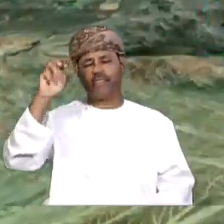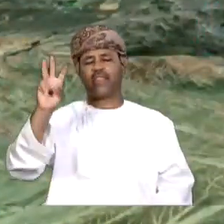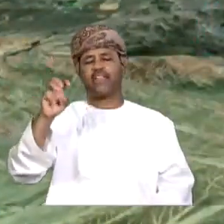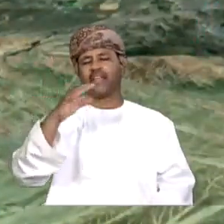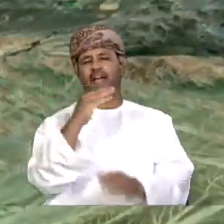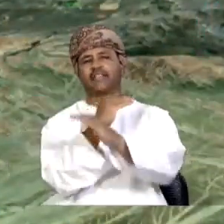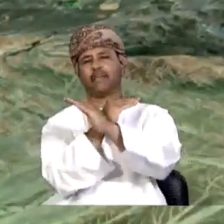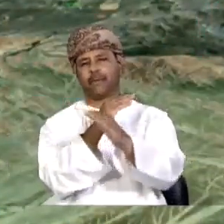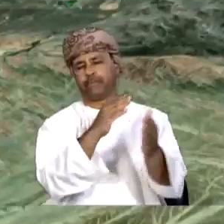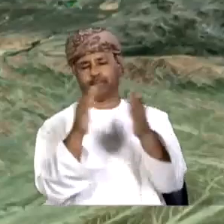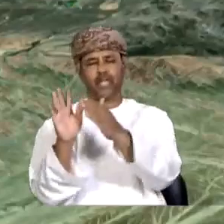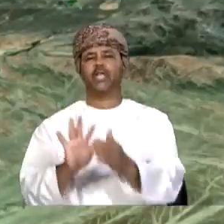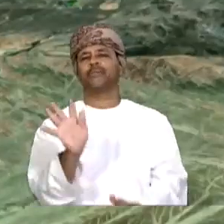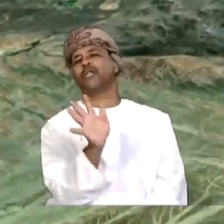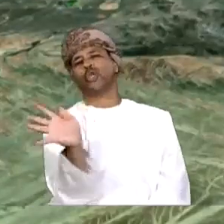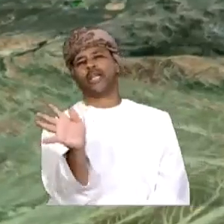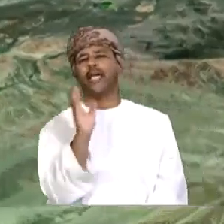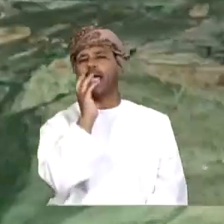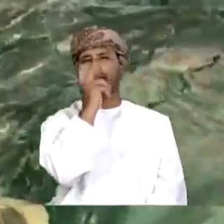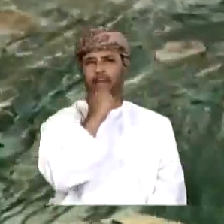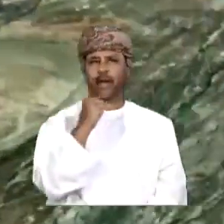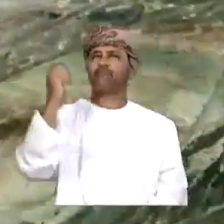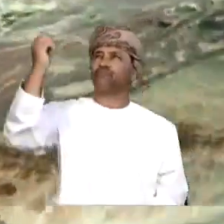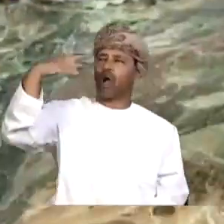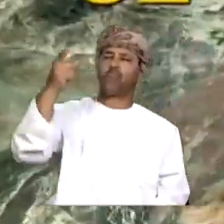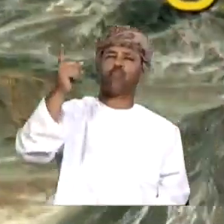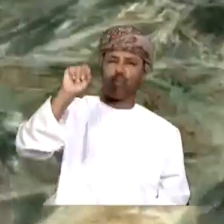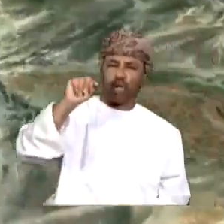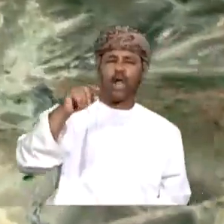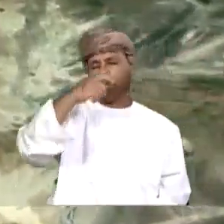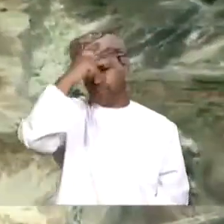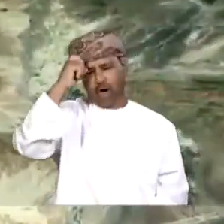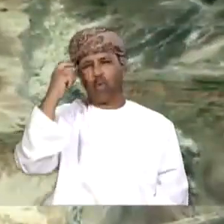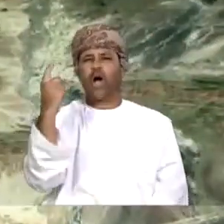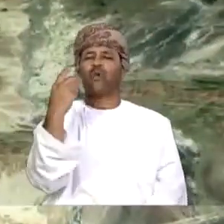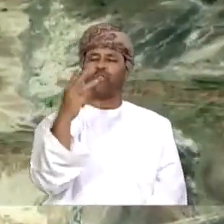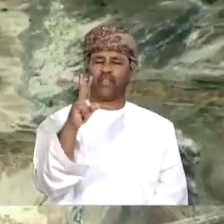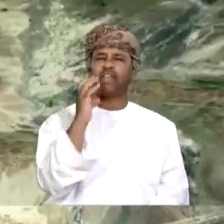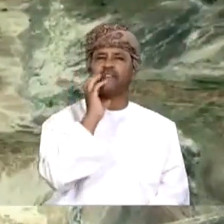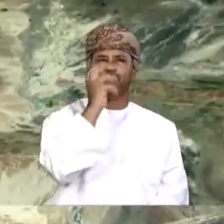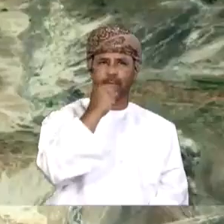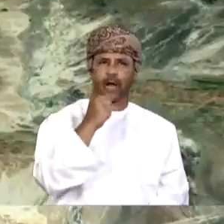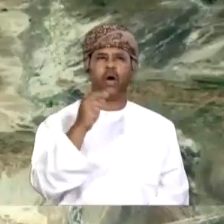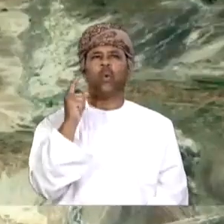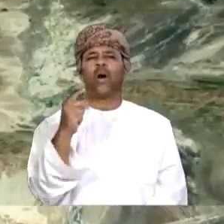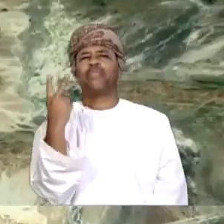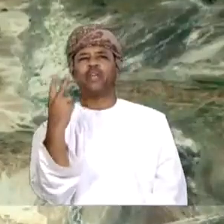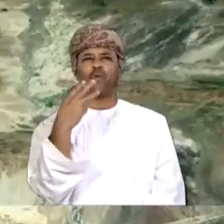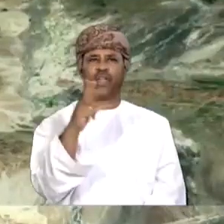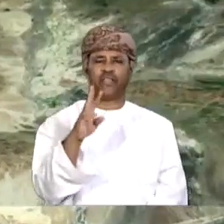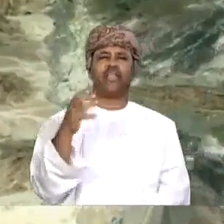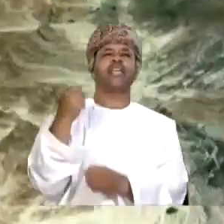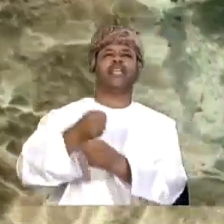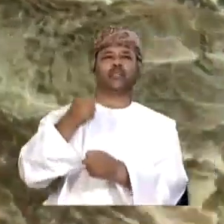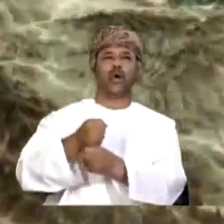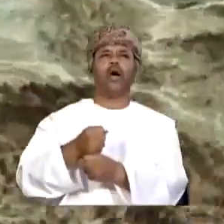30. إلى شمال الشرقية في إبرة أجواء مشمسة للنهار القادم والعظمى 31 درجة مئوية وعند مطلع 30 على